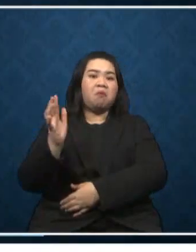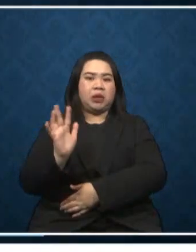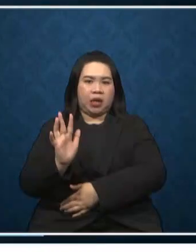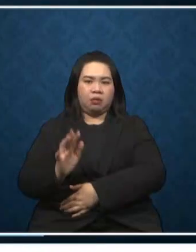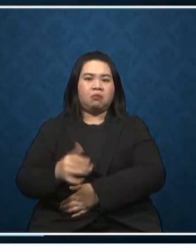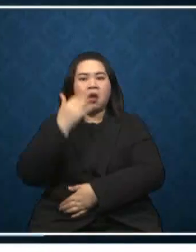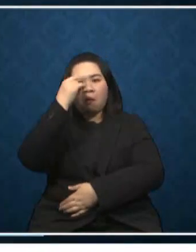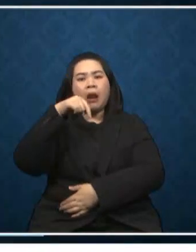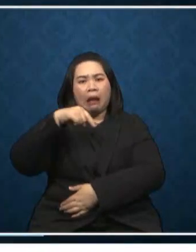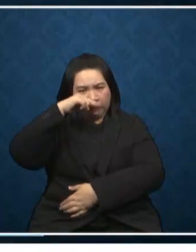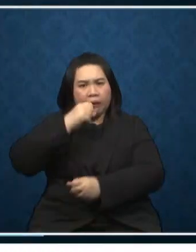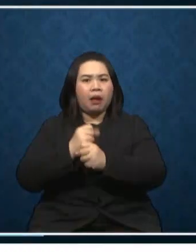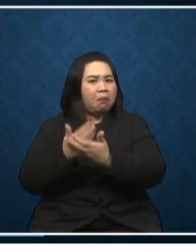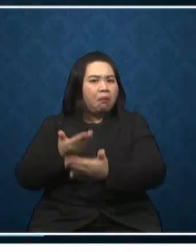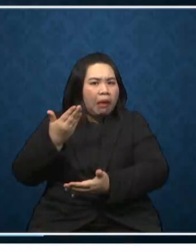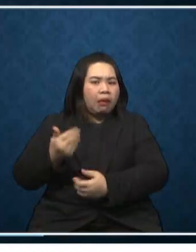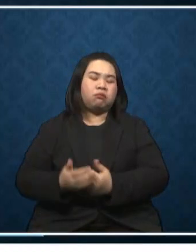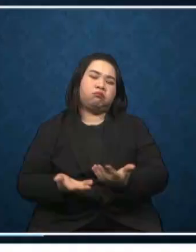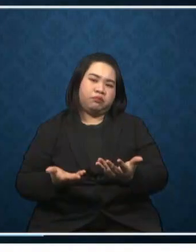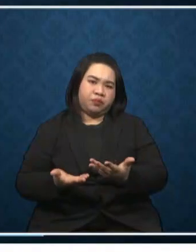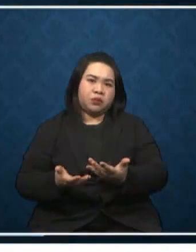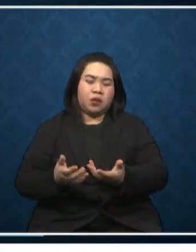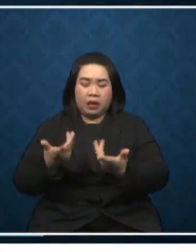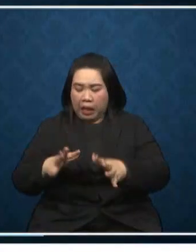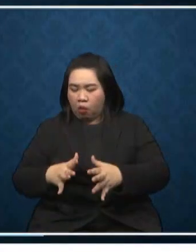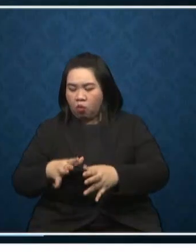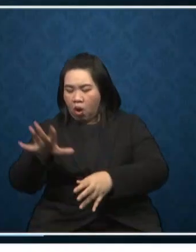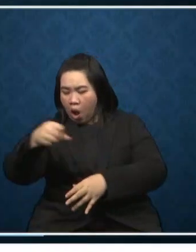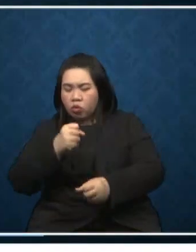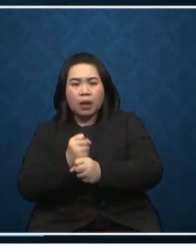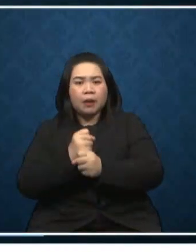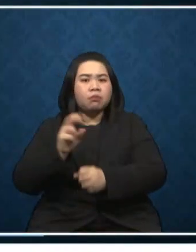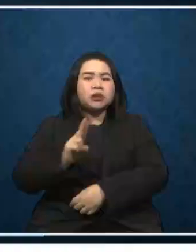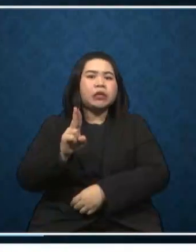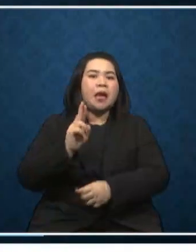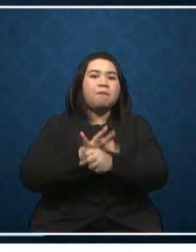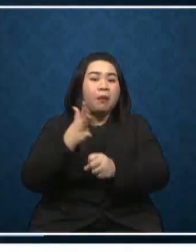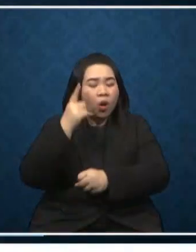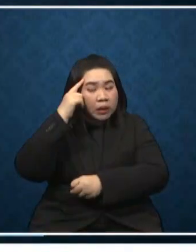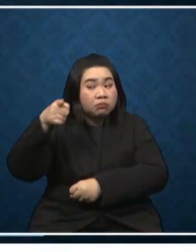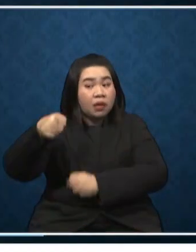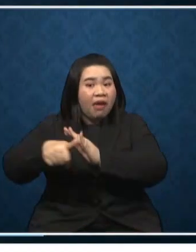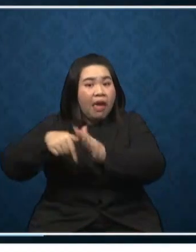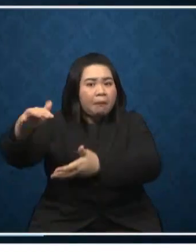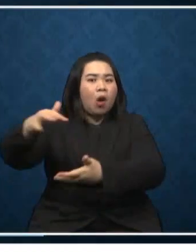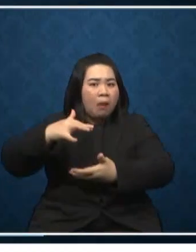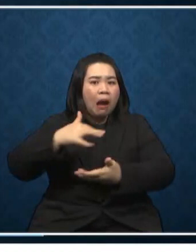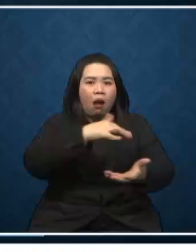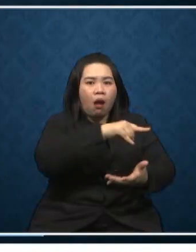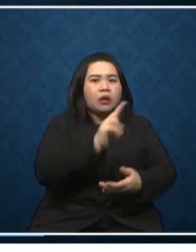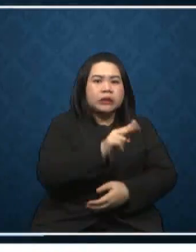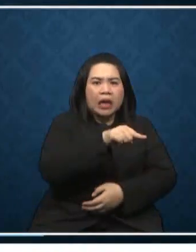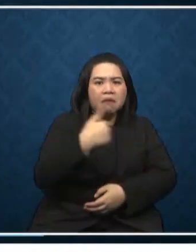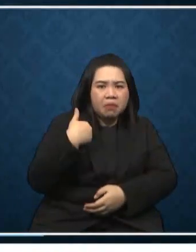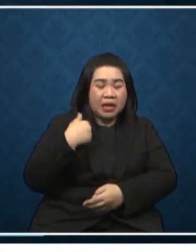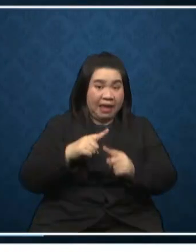ลาคาแง บ้านเราไม คืปริมาณไม่พอเพรนั้รับางกตองตตั้งคเข้ใจว Ihre financial economy นั่นมผลกระทบอย